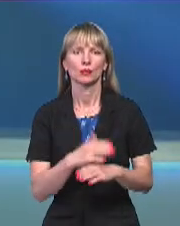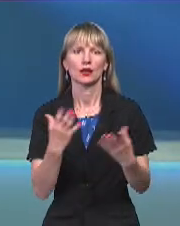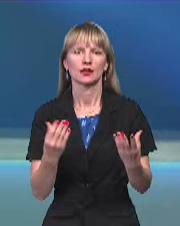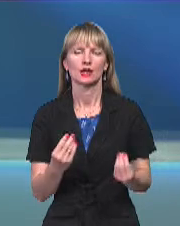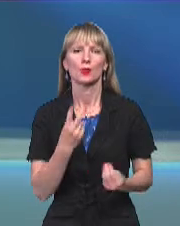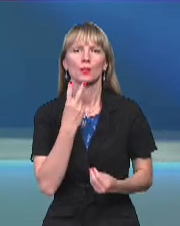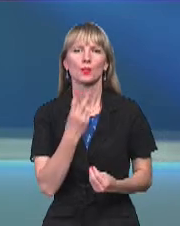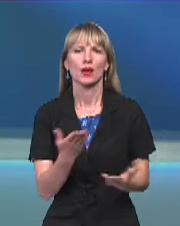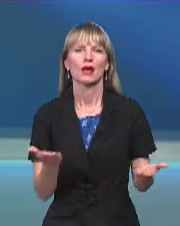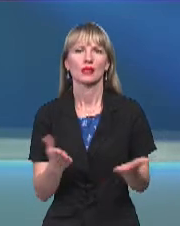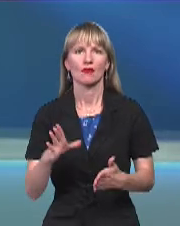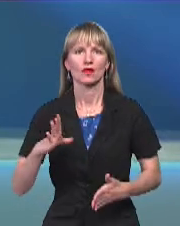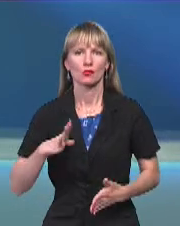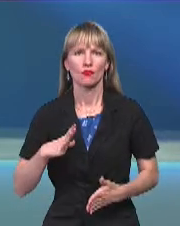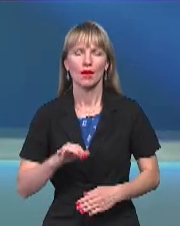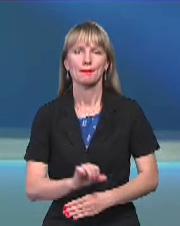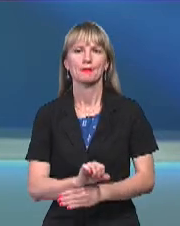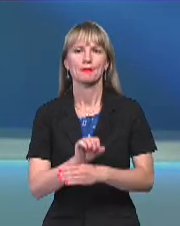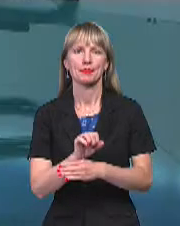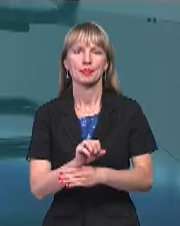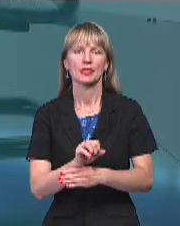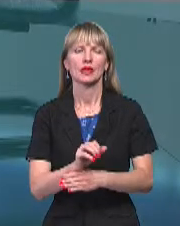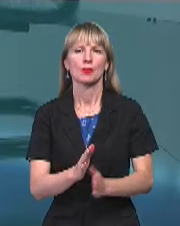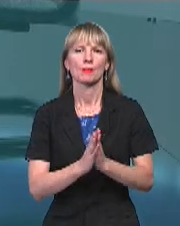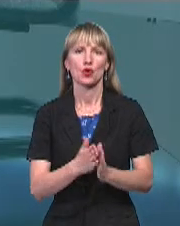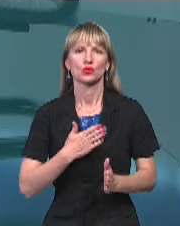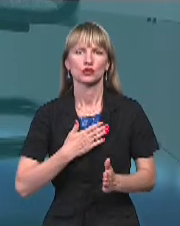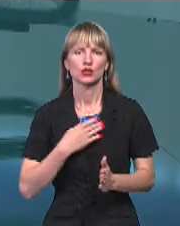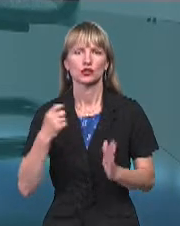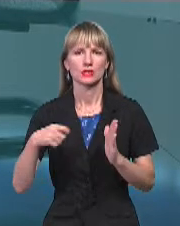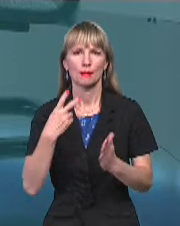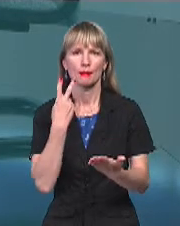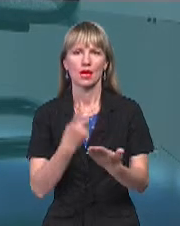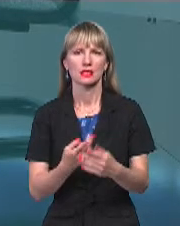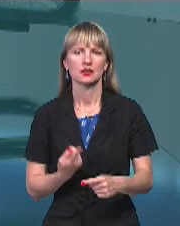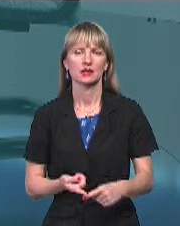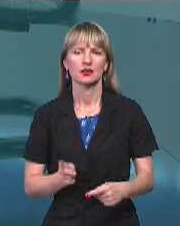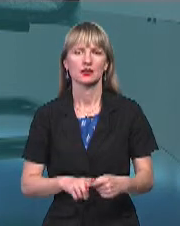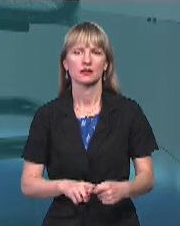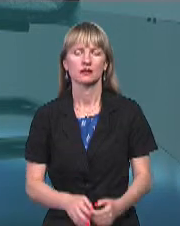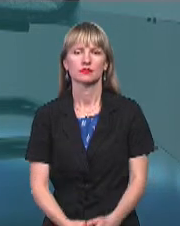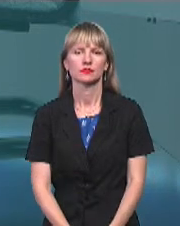Давайте подивимося, як відбувався мітинг. Прошу наших режисерів показати ці кадри.